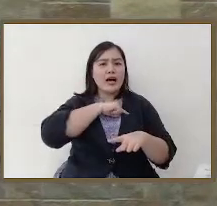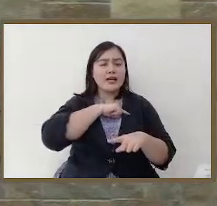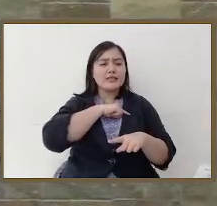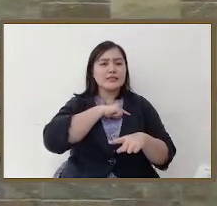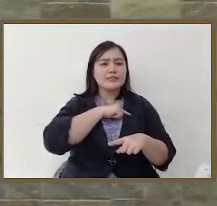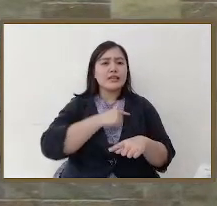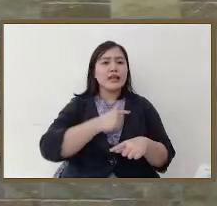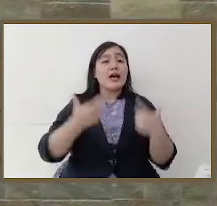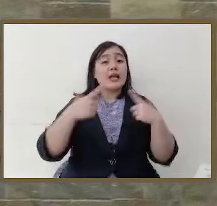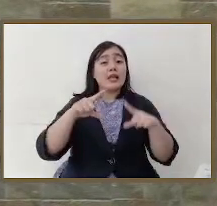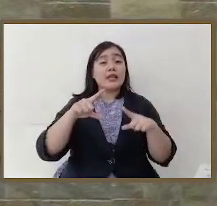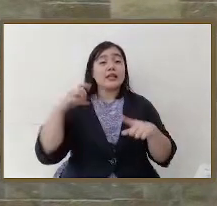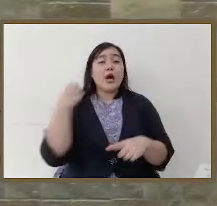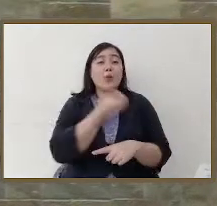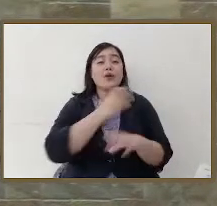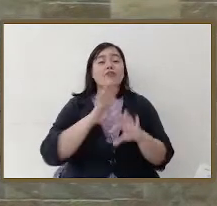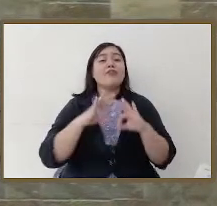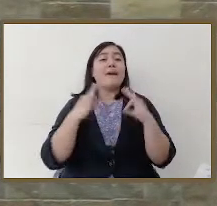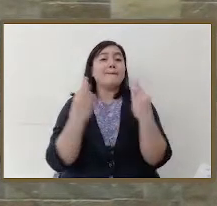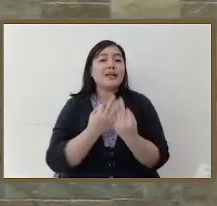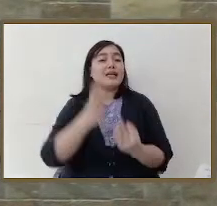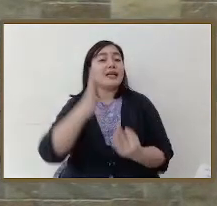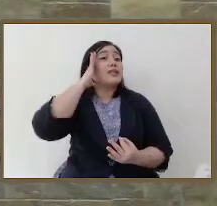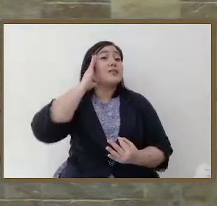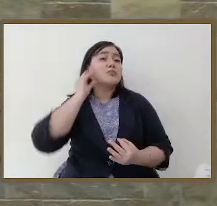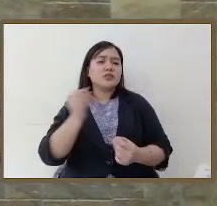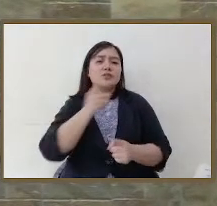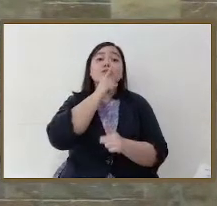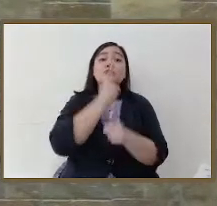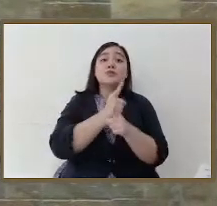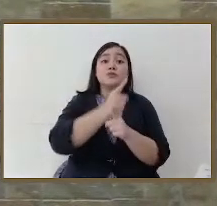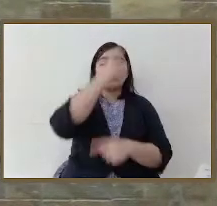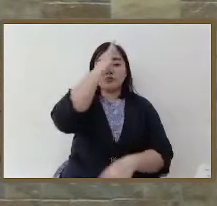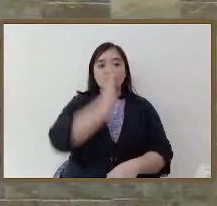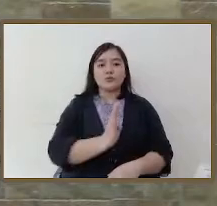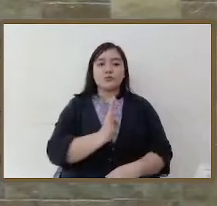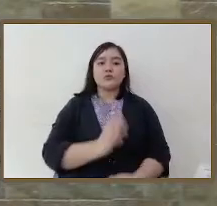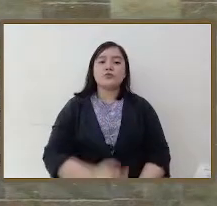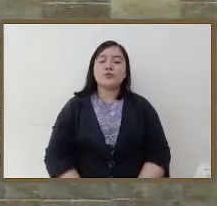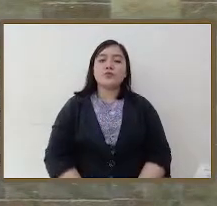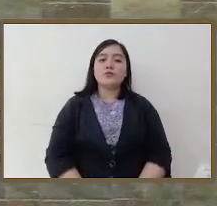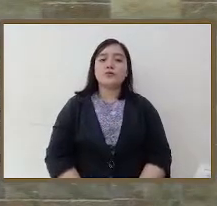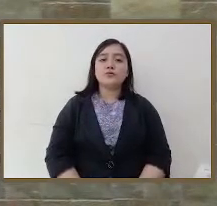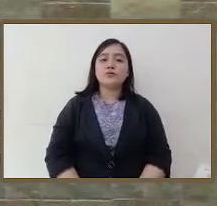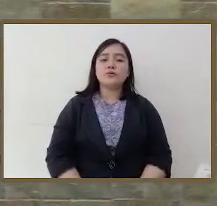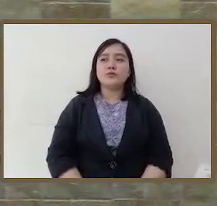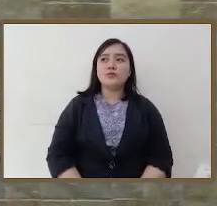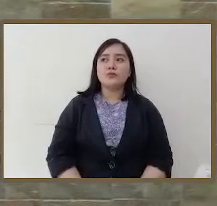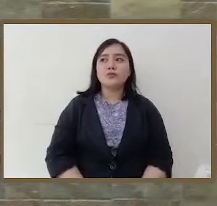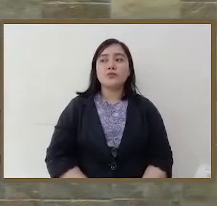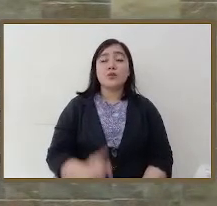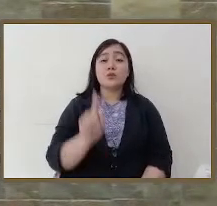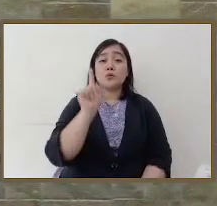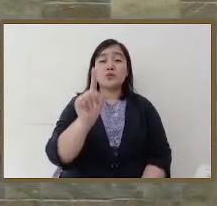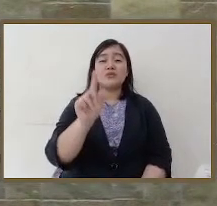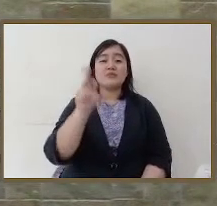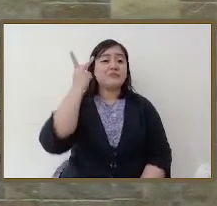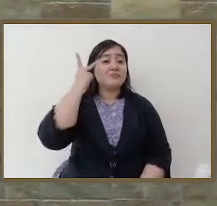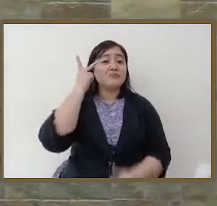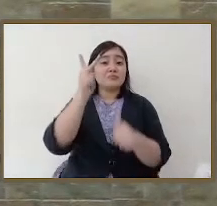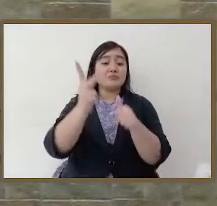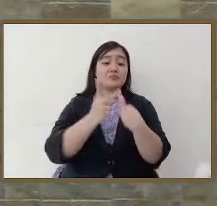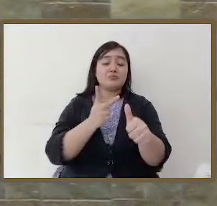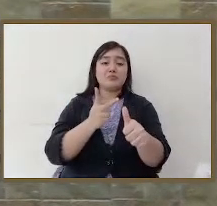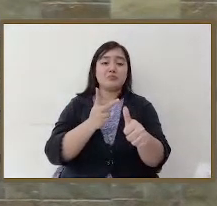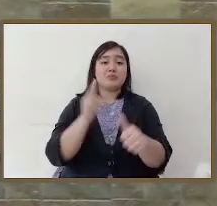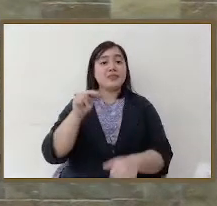Medyo generalized, medyo malawak ang dating po nito, mga kapatid. Pero ang ibig kong sabihin, ang number one na kailangan natin